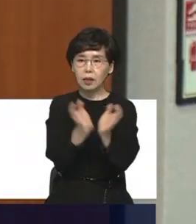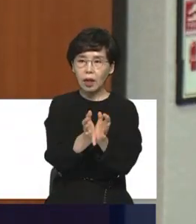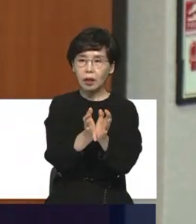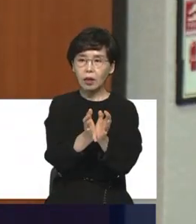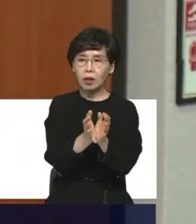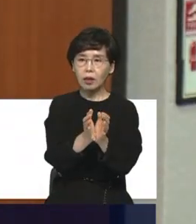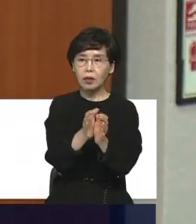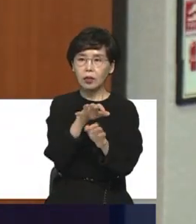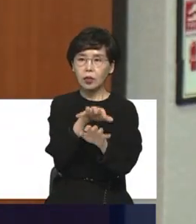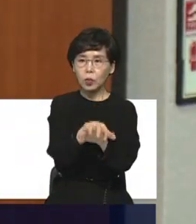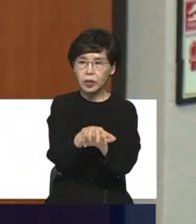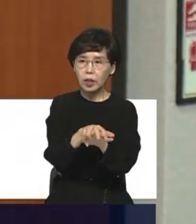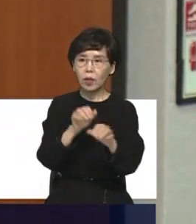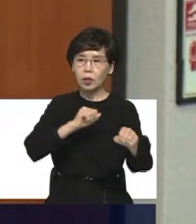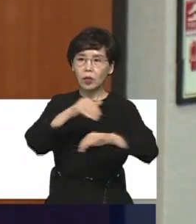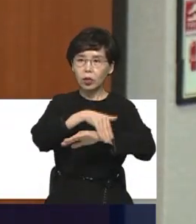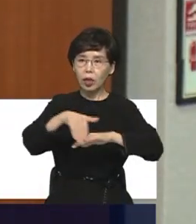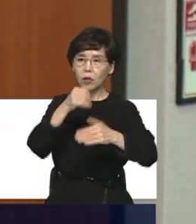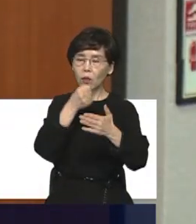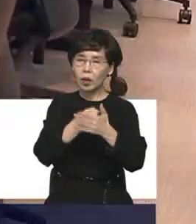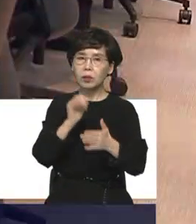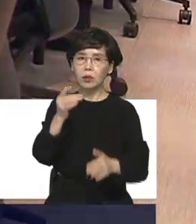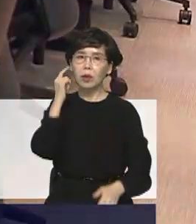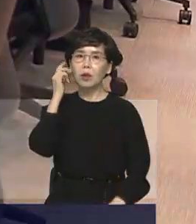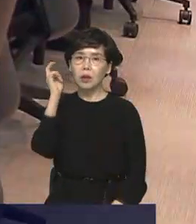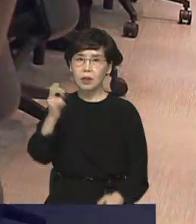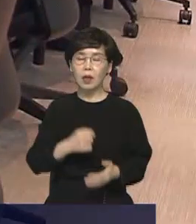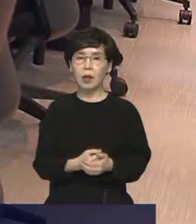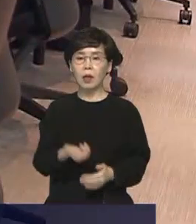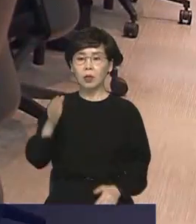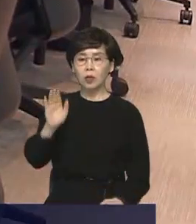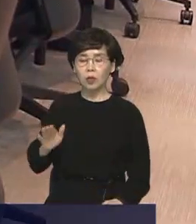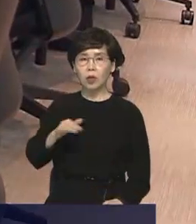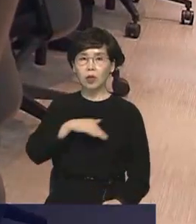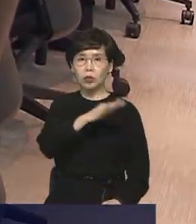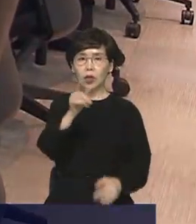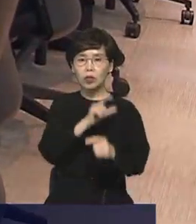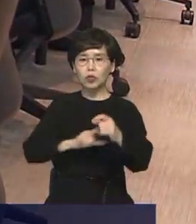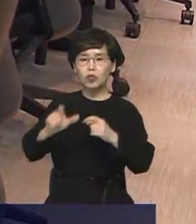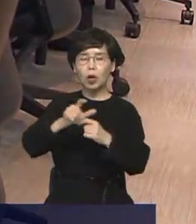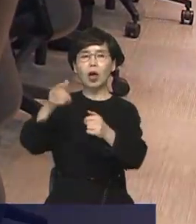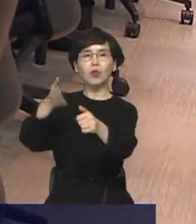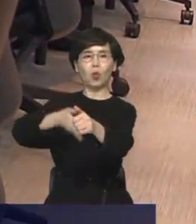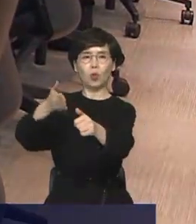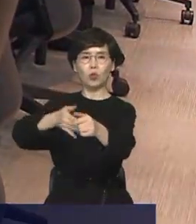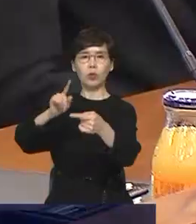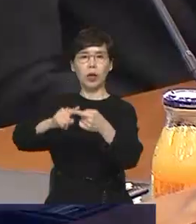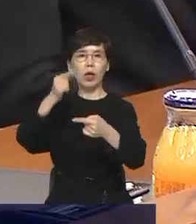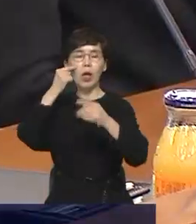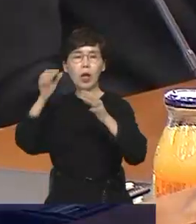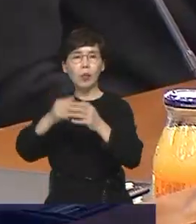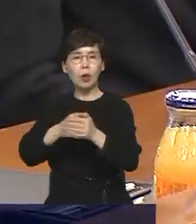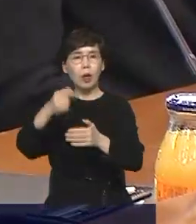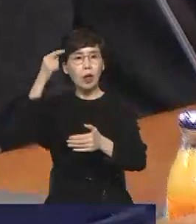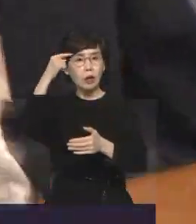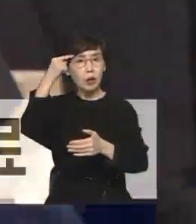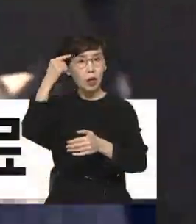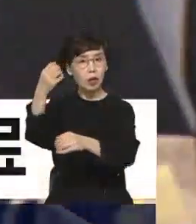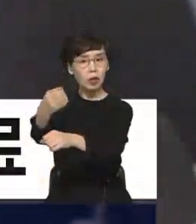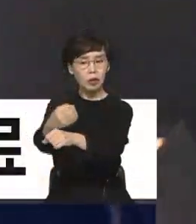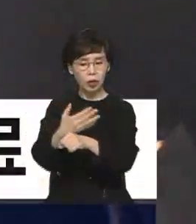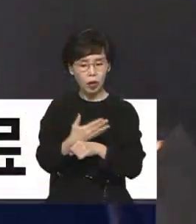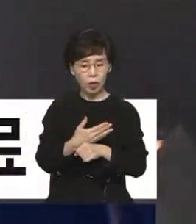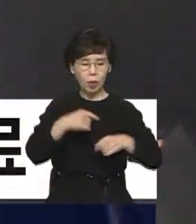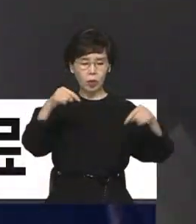계획도 확정할 걸로 예상을 하고 있습니다. 하지만 우리의 추가 요구사항에 대해 일본 측의 의견을 전달받고